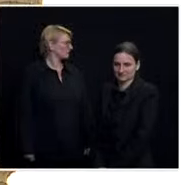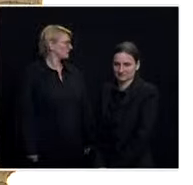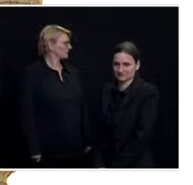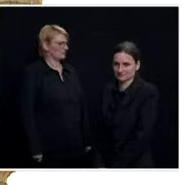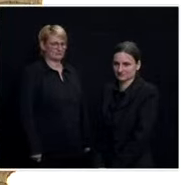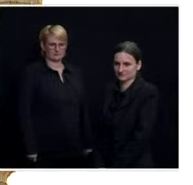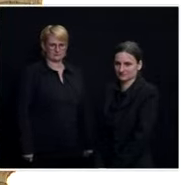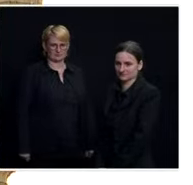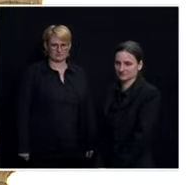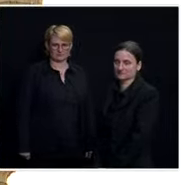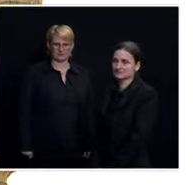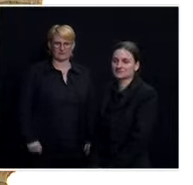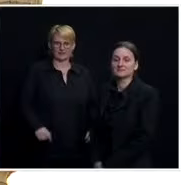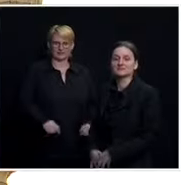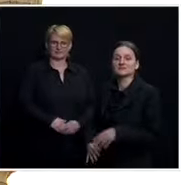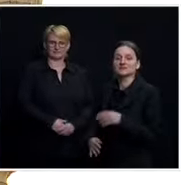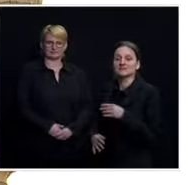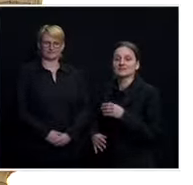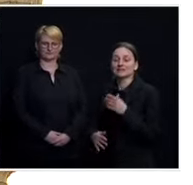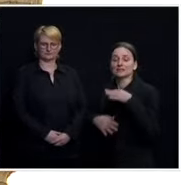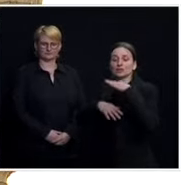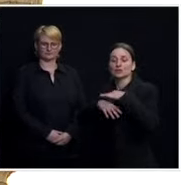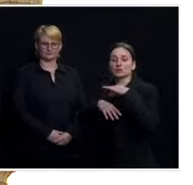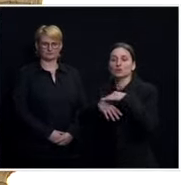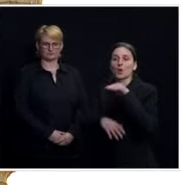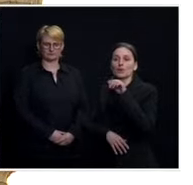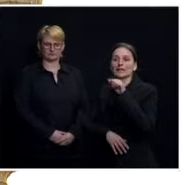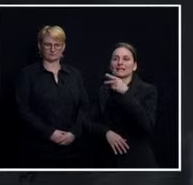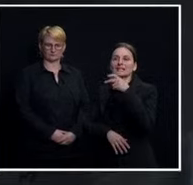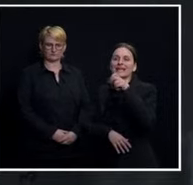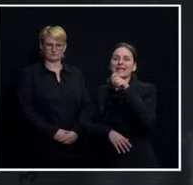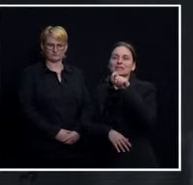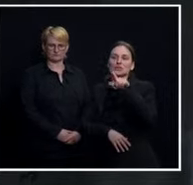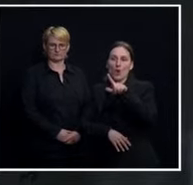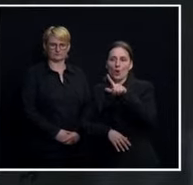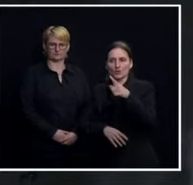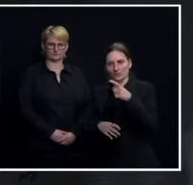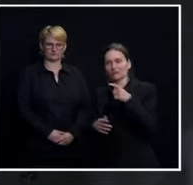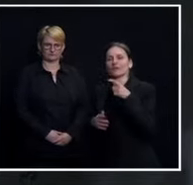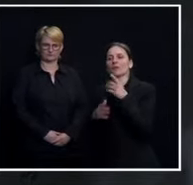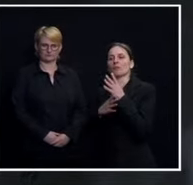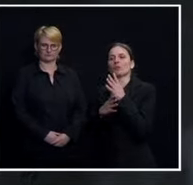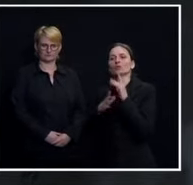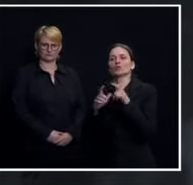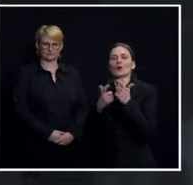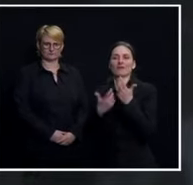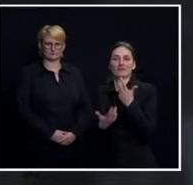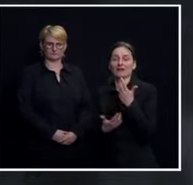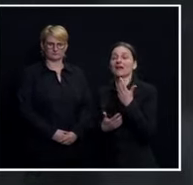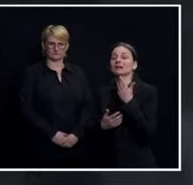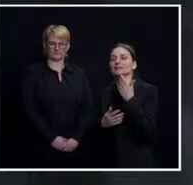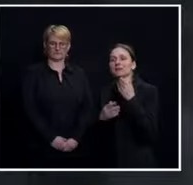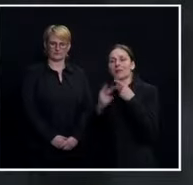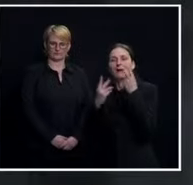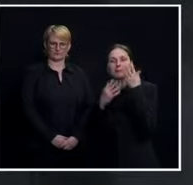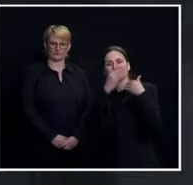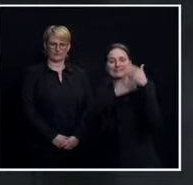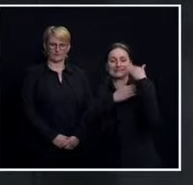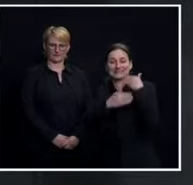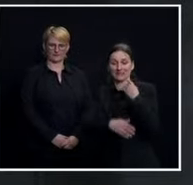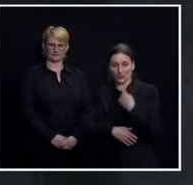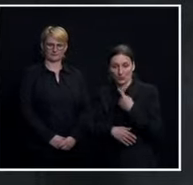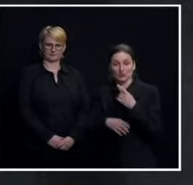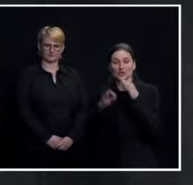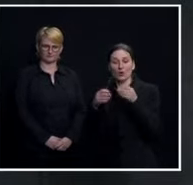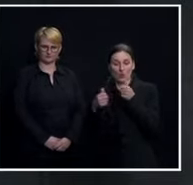Und ich begrüße jetzt bei mir ganz herzlich Dr. Andreas Häusler vom Kulturreferat der Landeshauptstadt München aus der Leitung der Abteilung Public History, unser